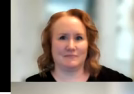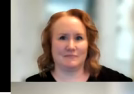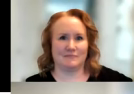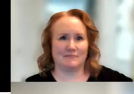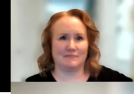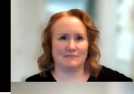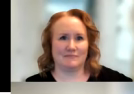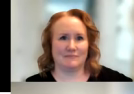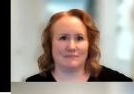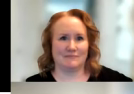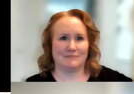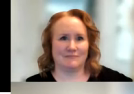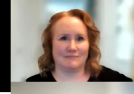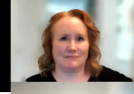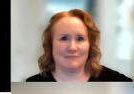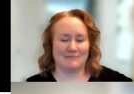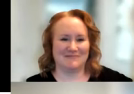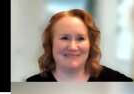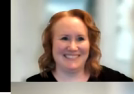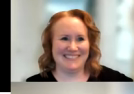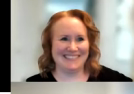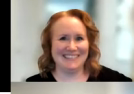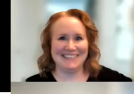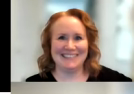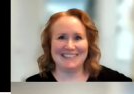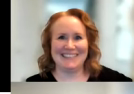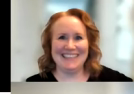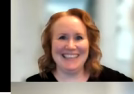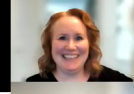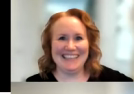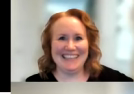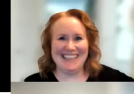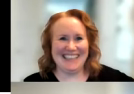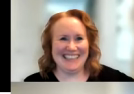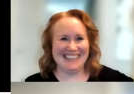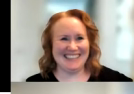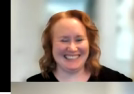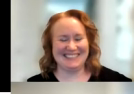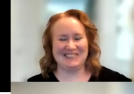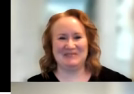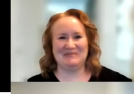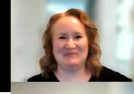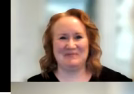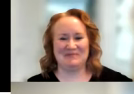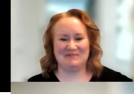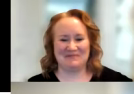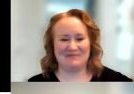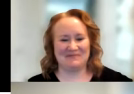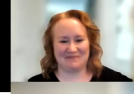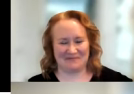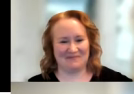Vi kan komme oss ned på slide 19. Ja, jeg slet litt med unmuten her som ikke ville av, men der var vi tilbake. Skal vi